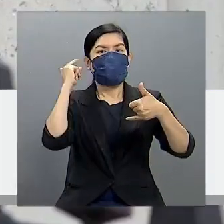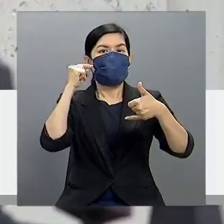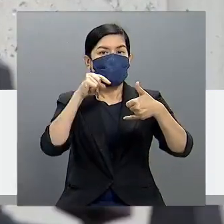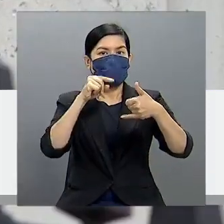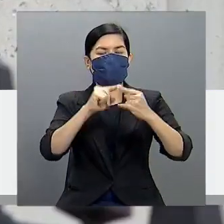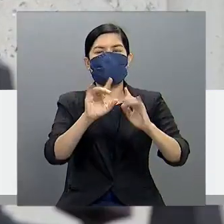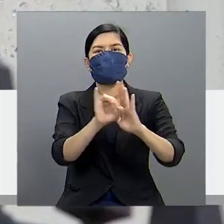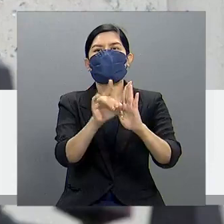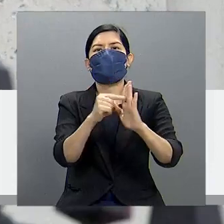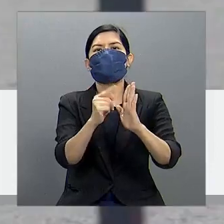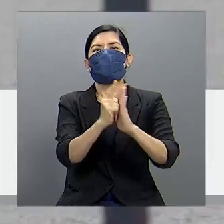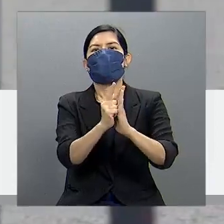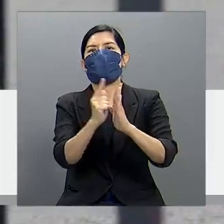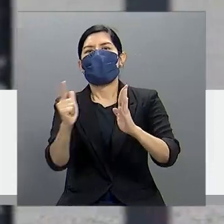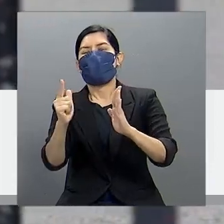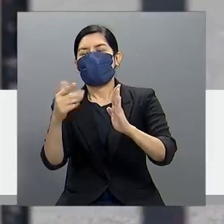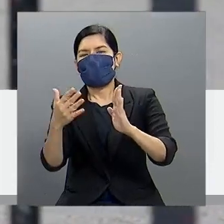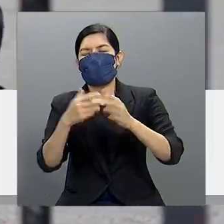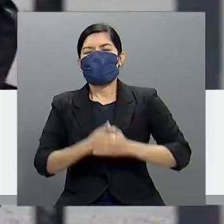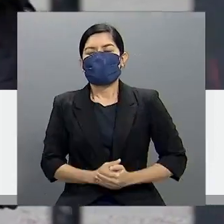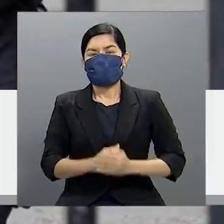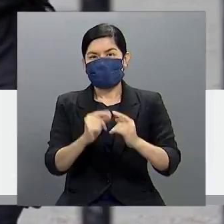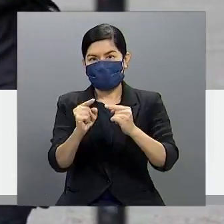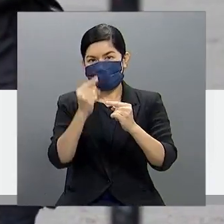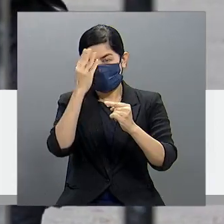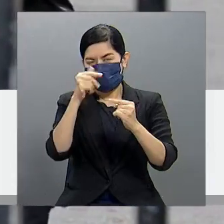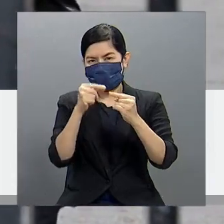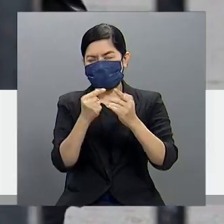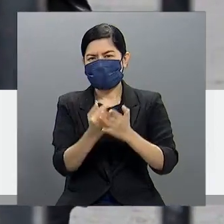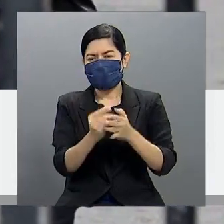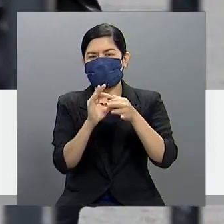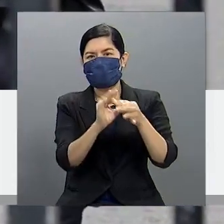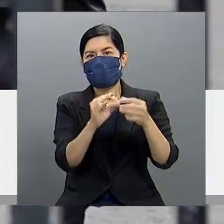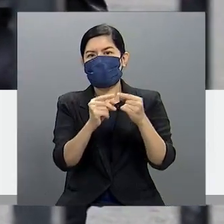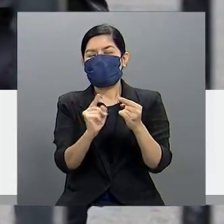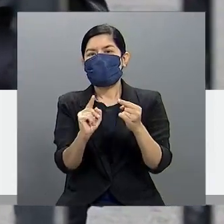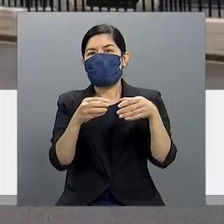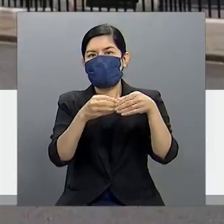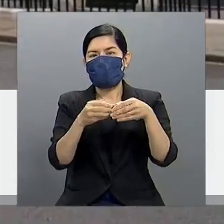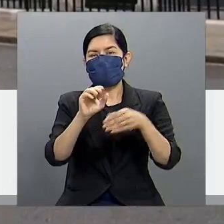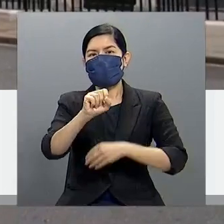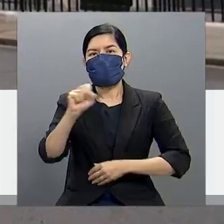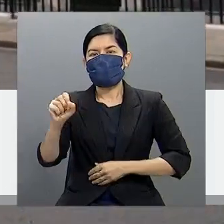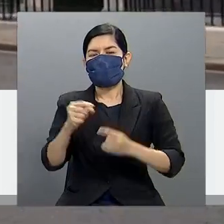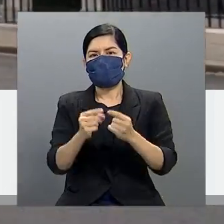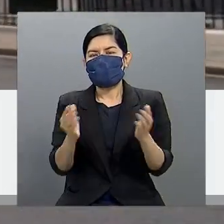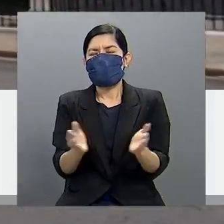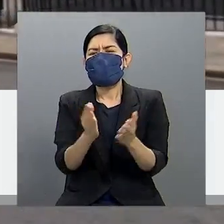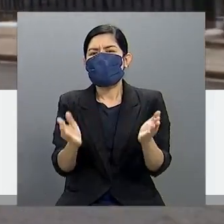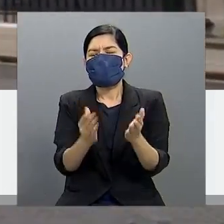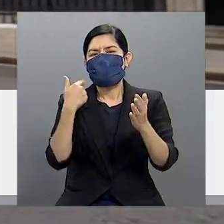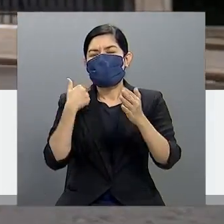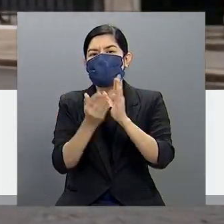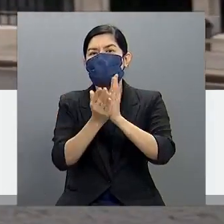เดือนต่อมาประเด็นนี้สะท้อนให้เห็นว่าแรงสนับสนุนจากส.ส.ในพรรคมีน้อยลงบางคนถึงขั้นเรียกร้อง